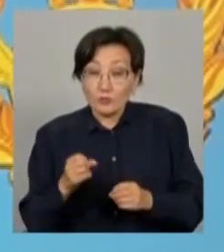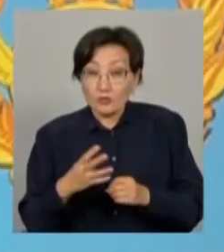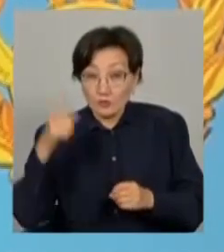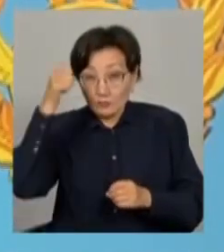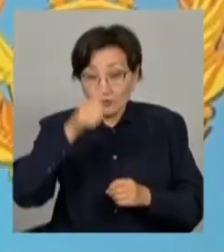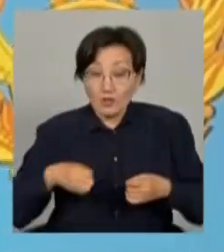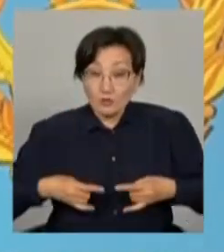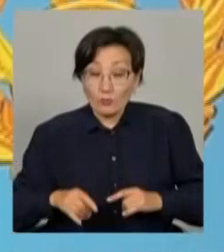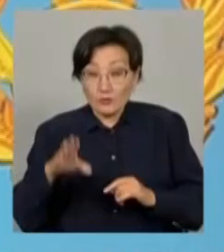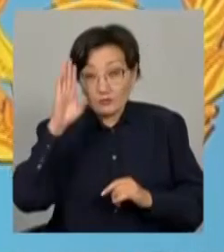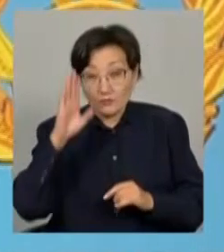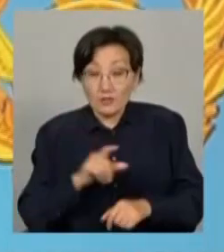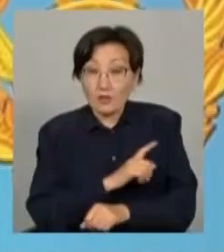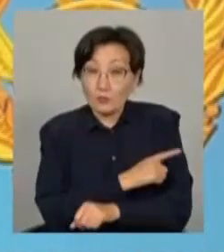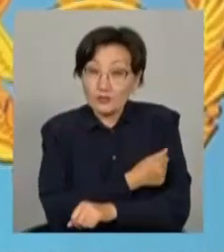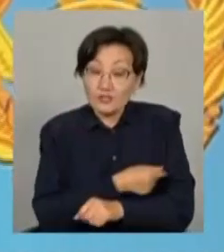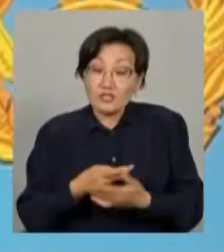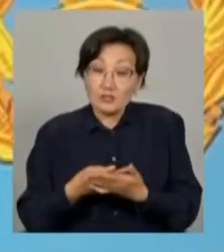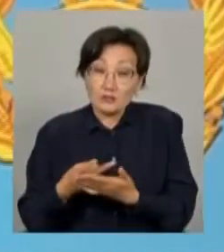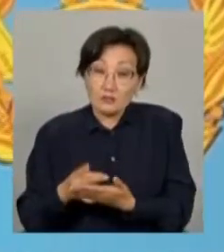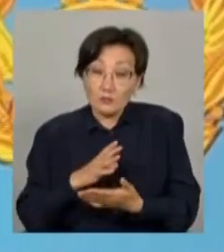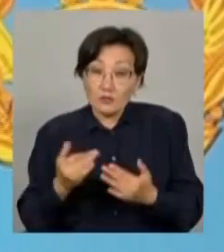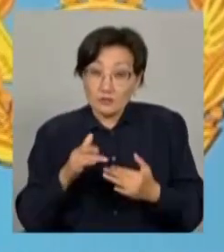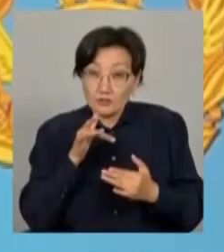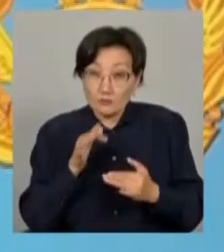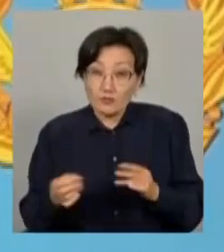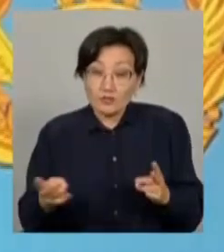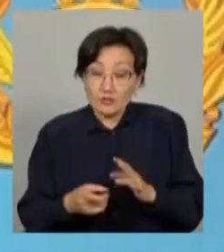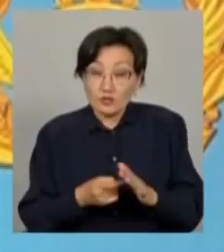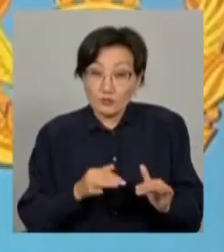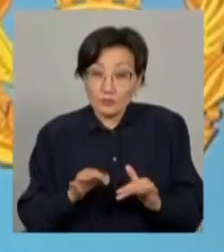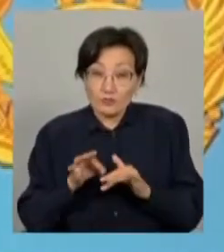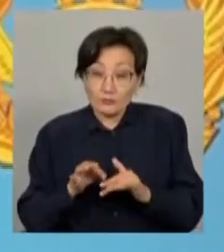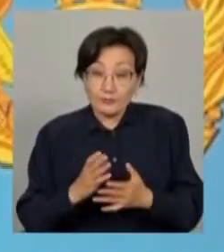туылған жасөспірімдер аудандық ауруханаға жеткізілді. Қазіргі таңда тиісті іс құжаттар жинақталуда.